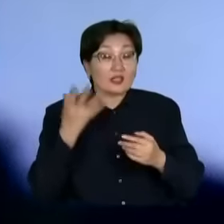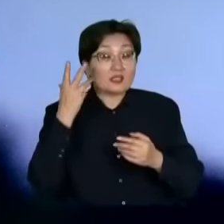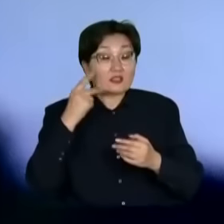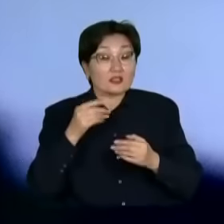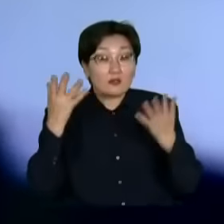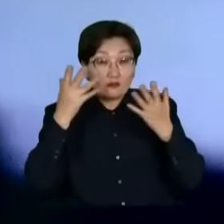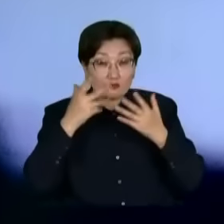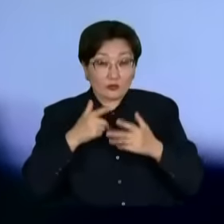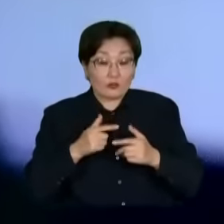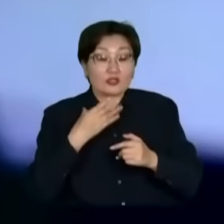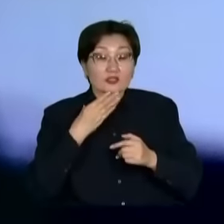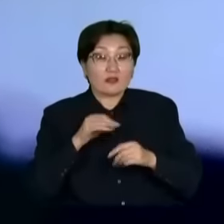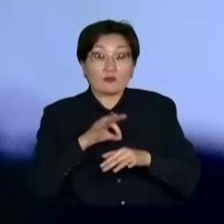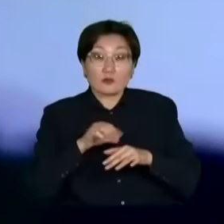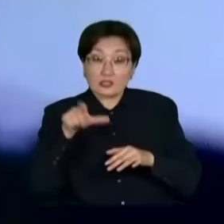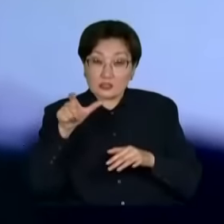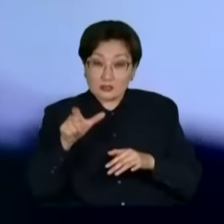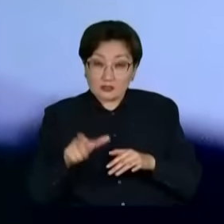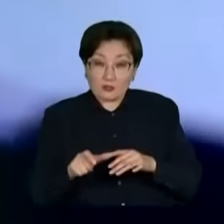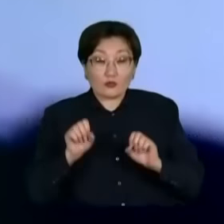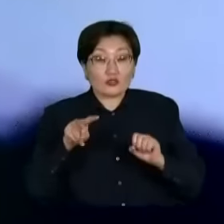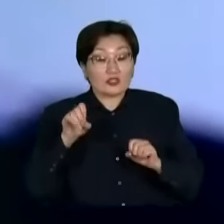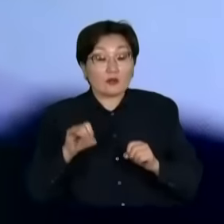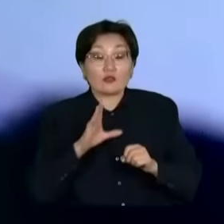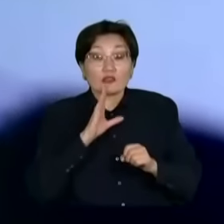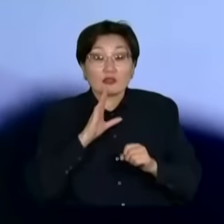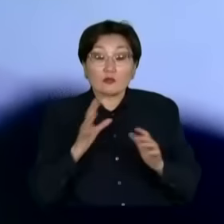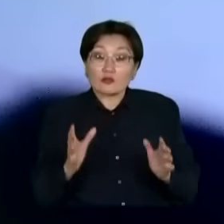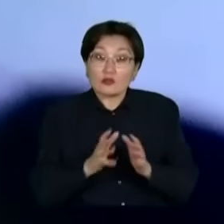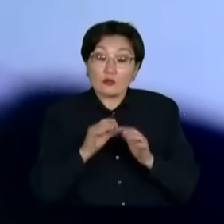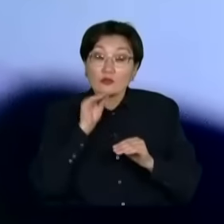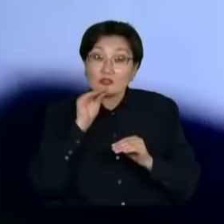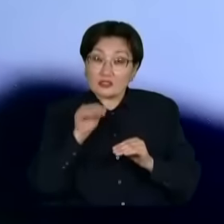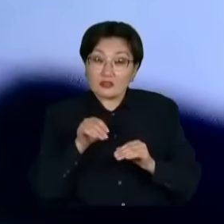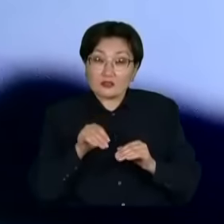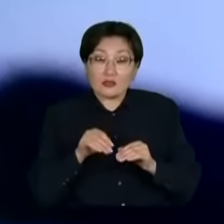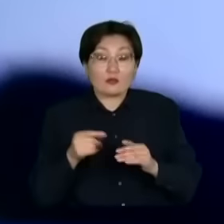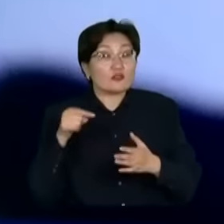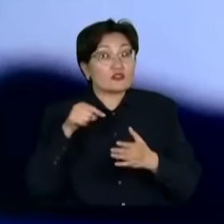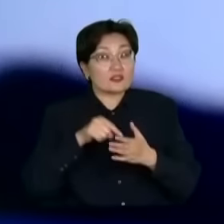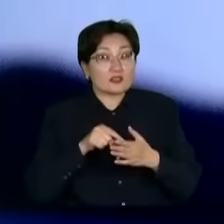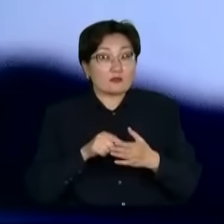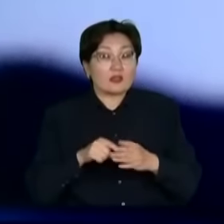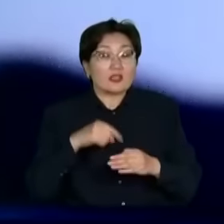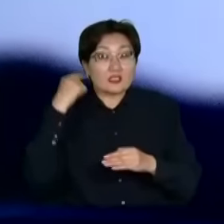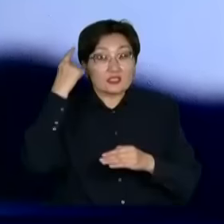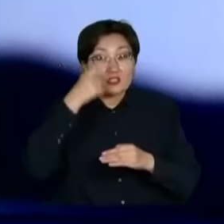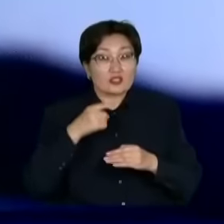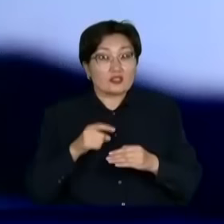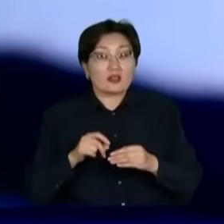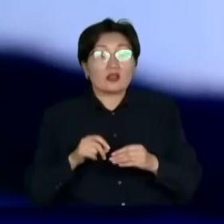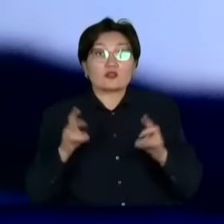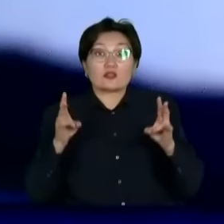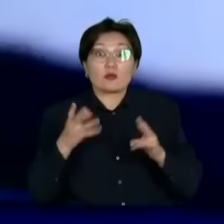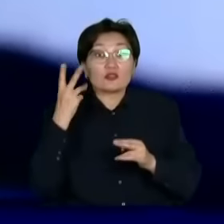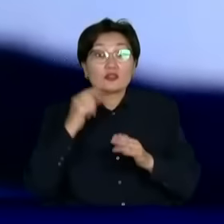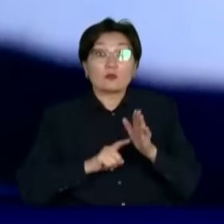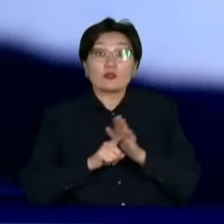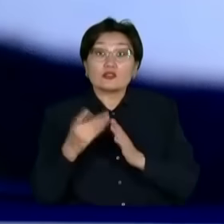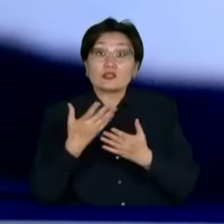Она влюбляется в своего пациента Сможет ли девушка сохранить профессионализм столкнувшись с личной драмой Когда начнётся